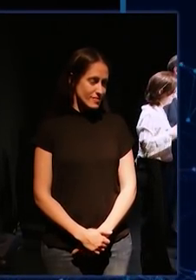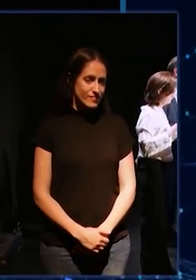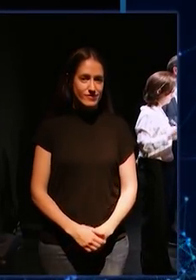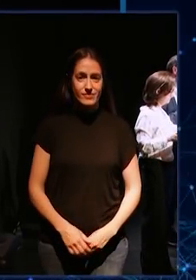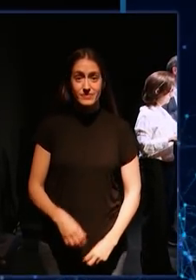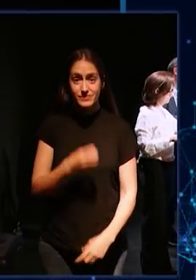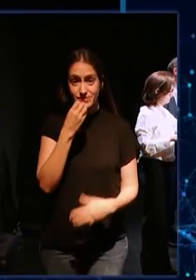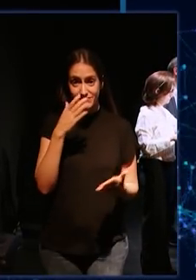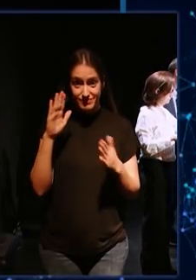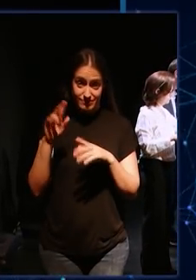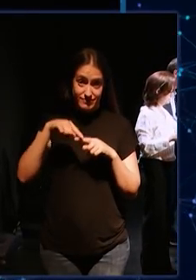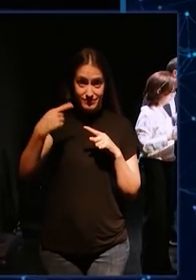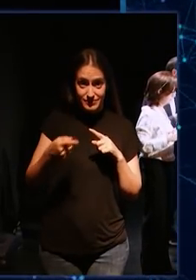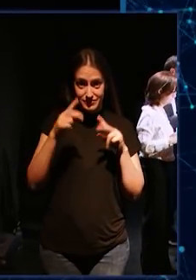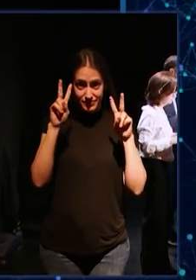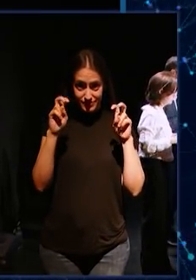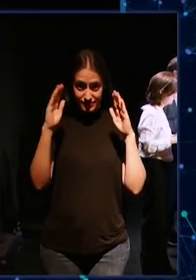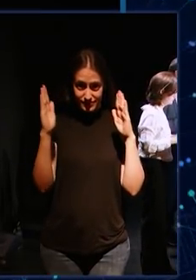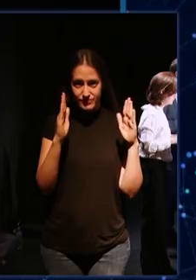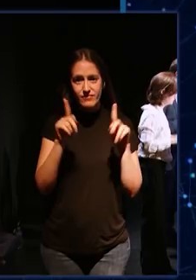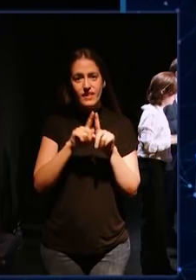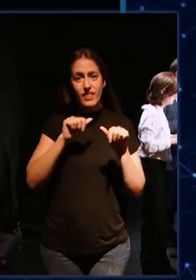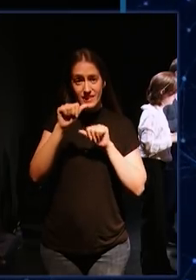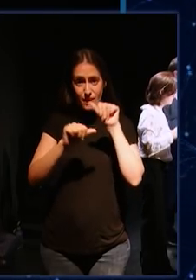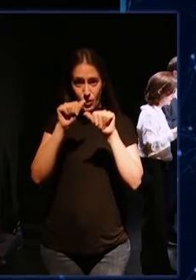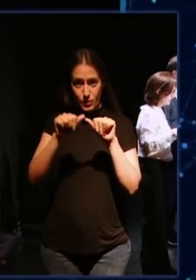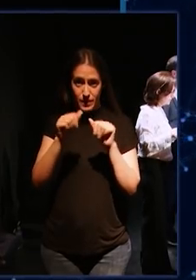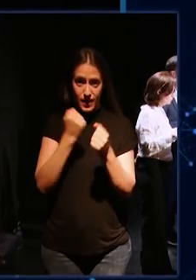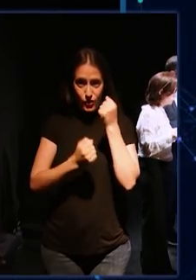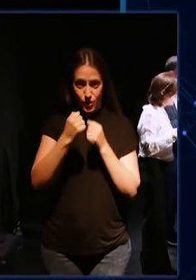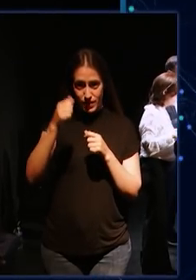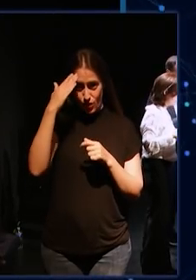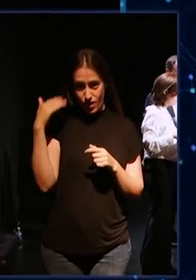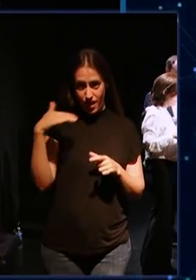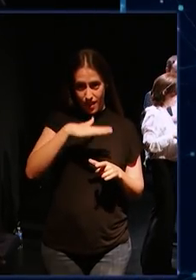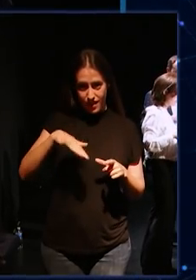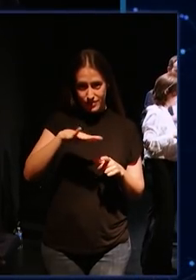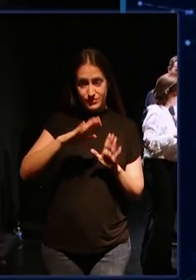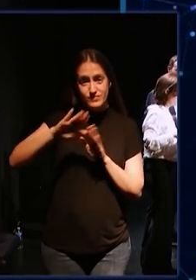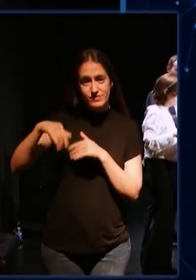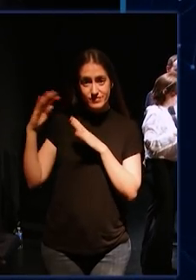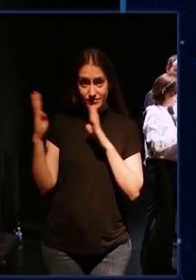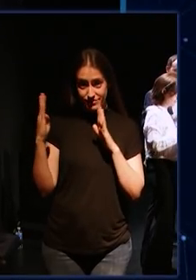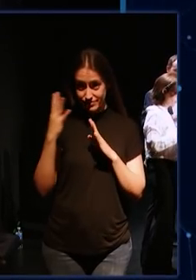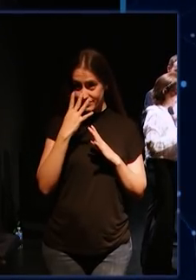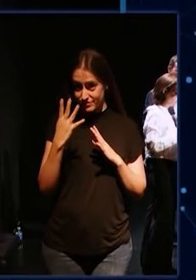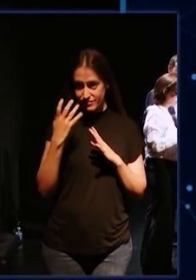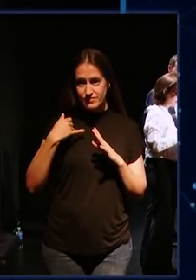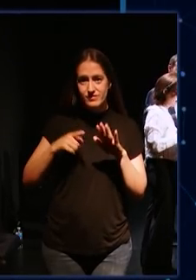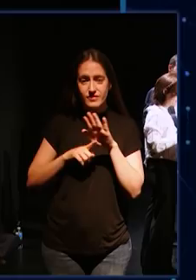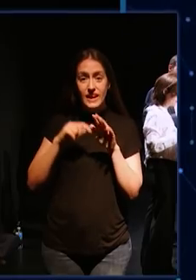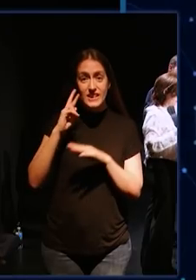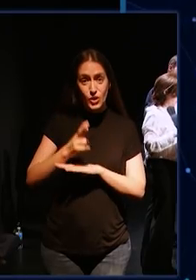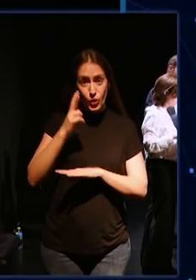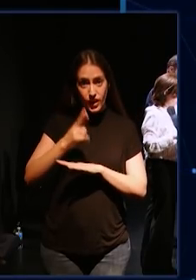Bé, el següent bloc és el de desenvolupament econòmic local. Durant el darrer mandat, la Regidoria de Desenvolupament Econòmic Local